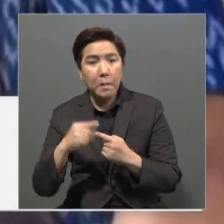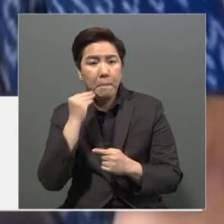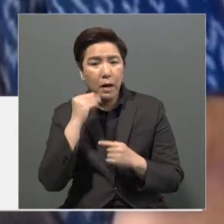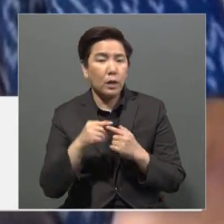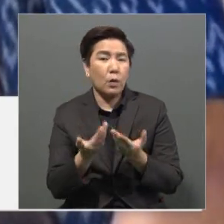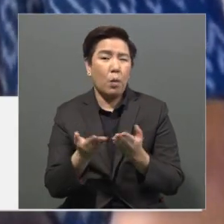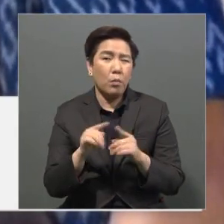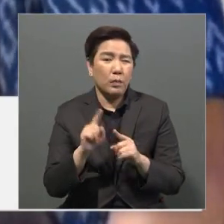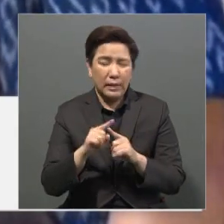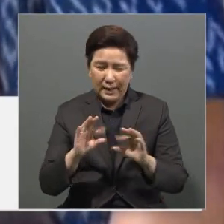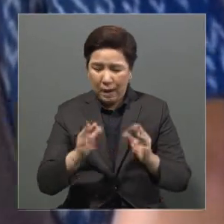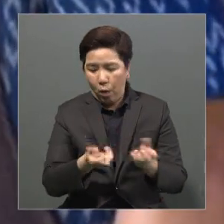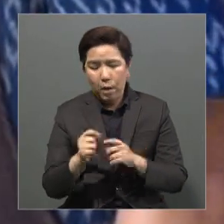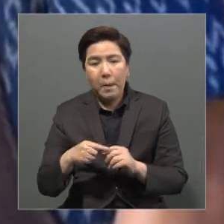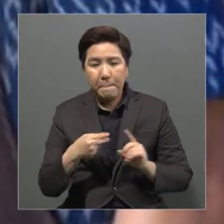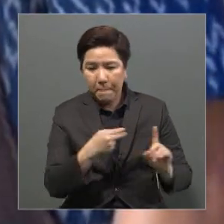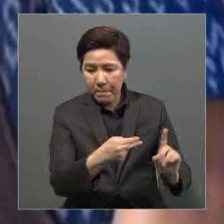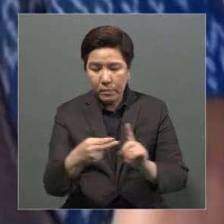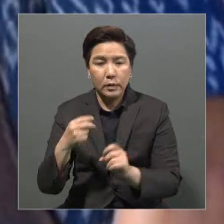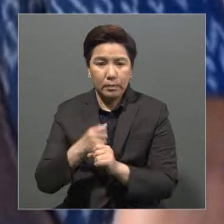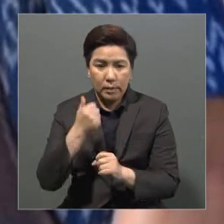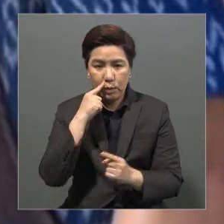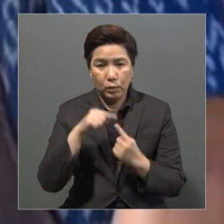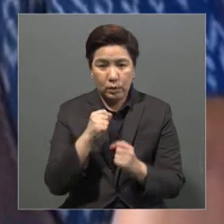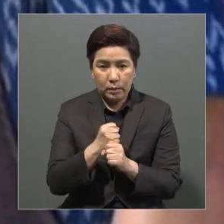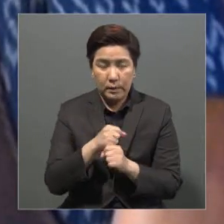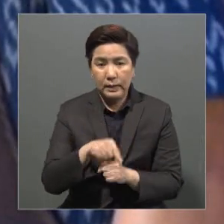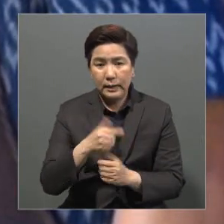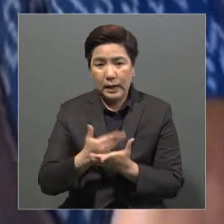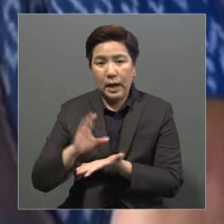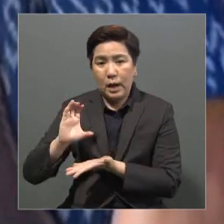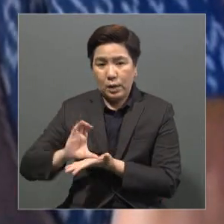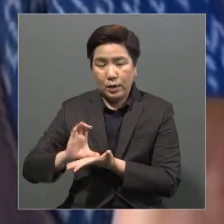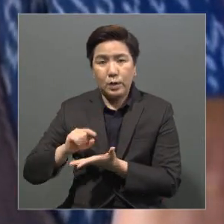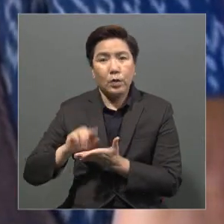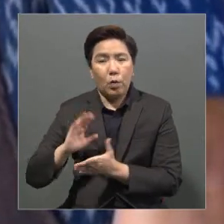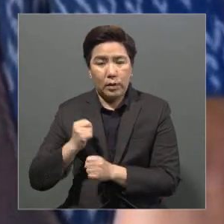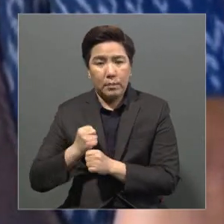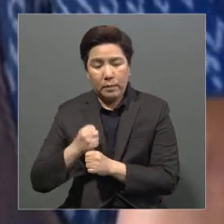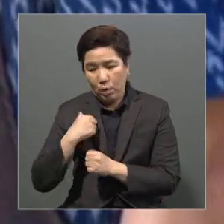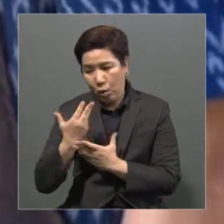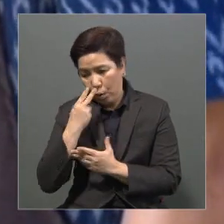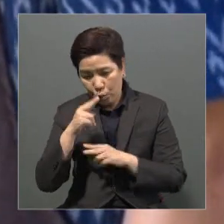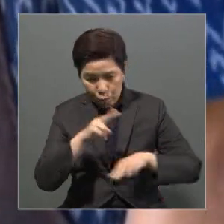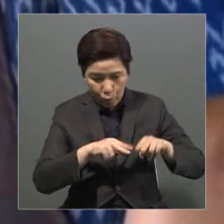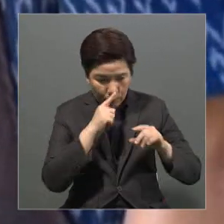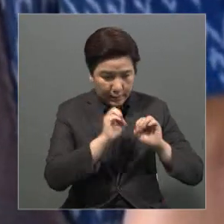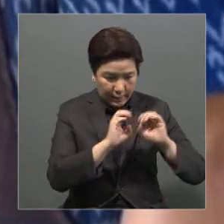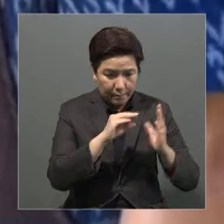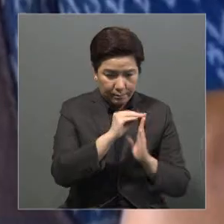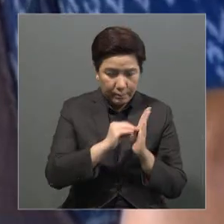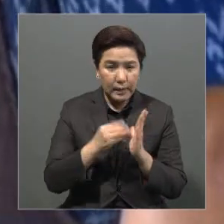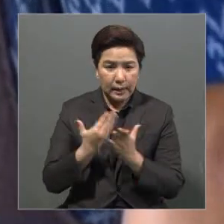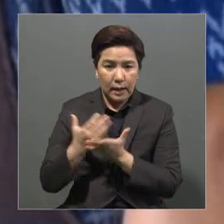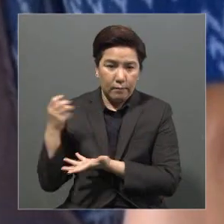10,000บาทตอันเรือก็สามารถที่จะสนับสนุนไปได้อันนี้เป็นงบประมาณของคที่จะต้องรอการสำรวจให้เกิดความชัดเจนแต่